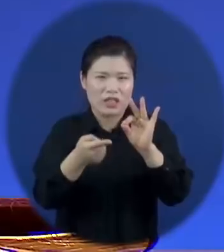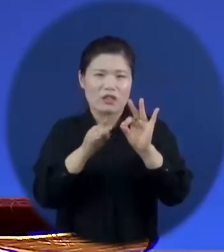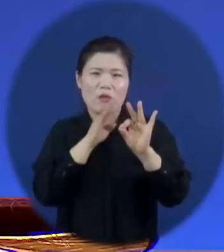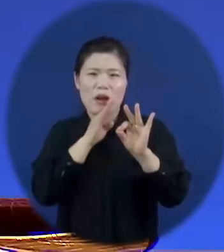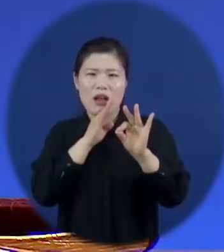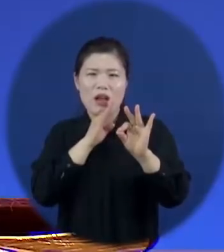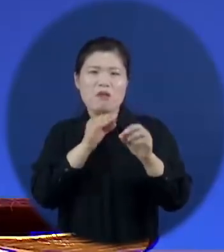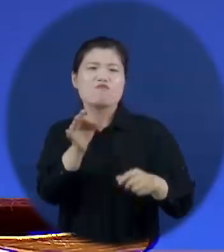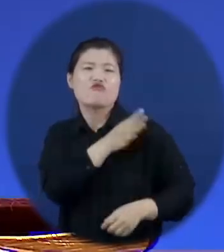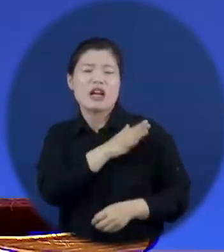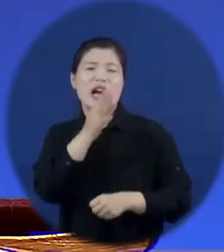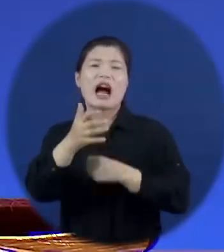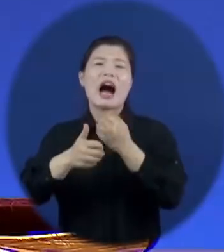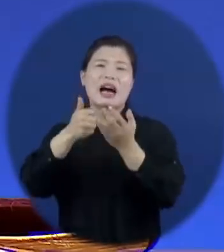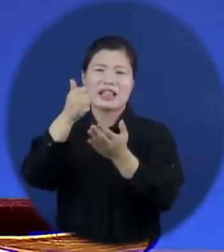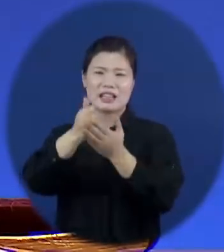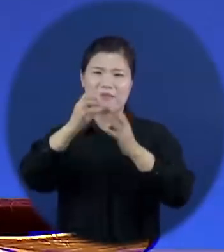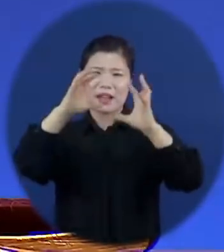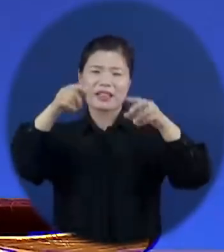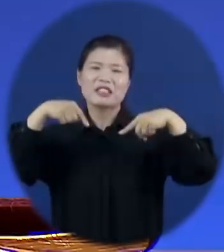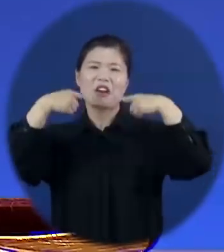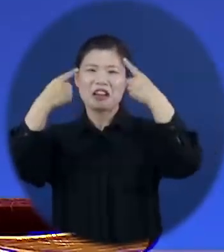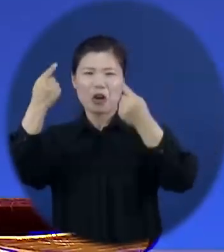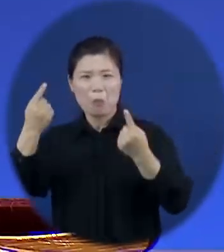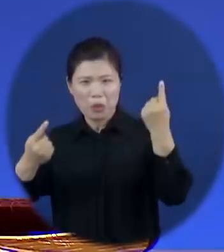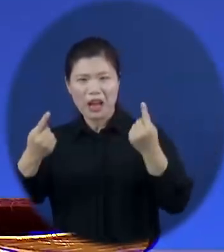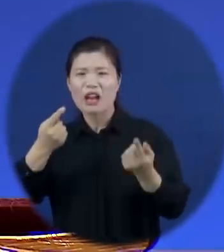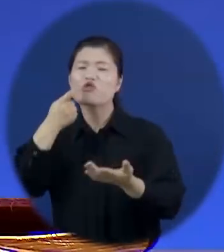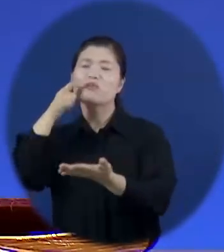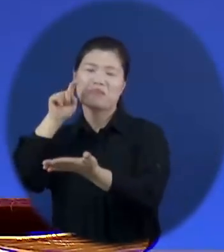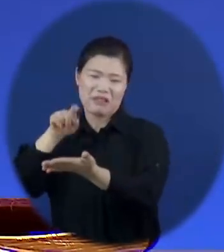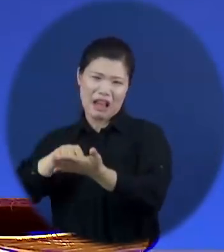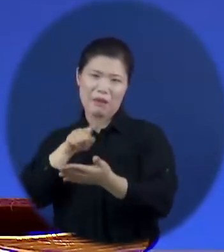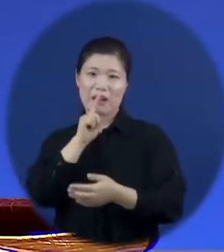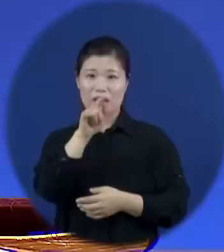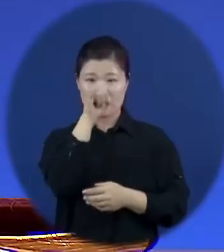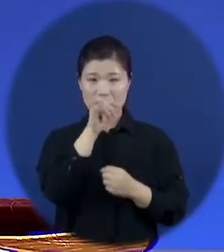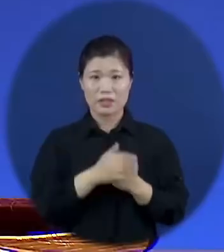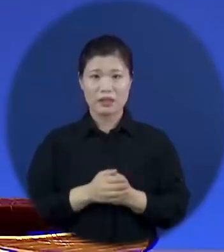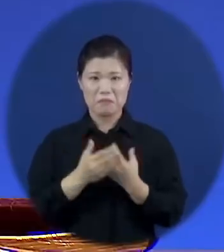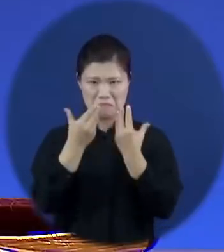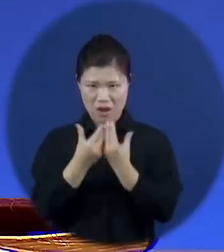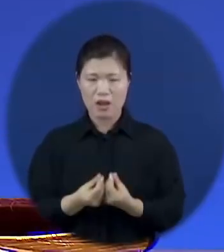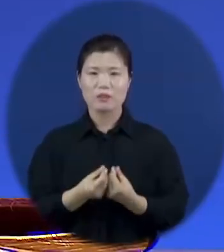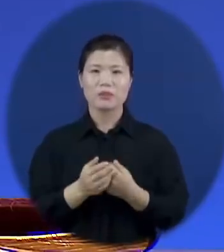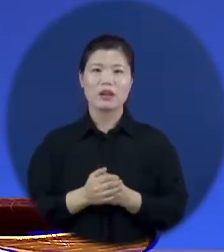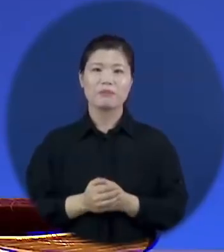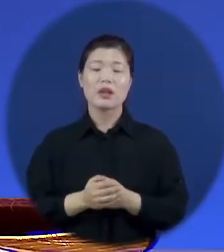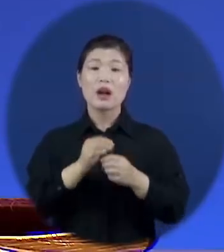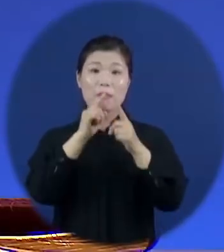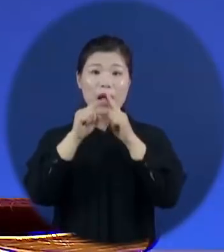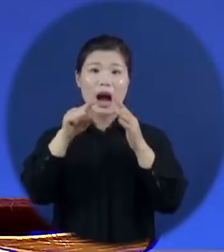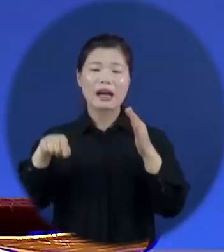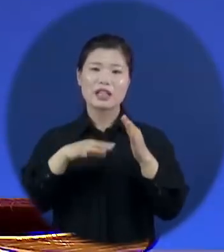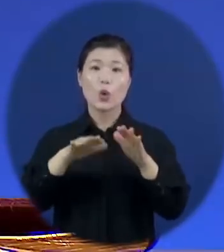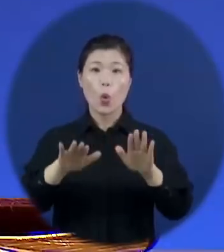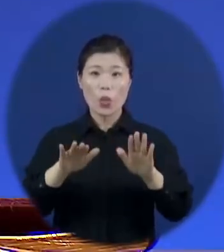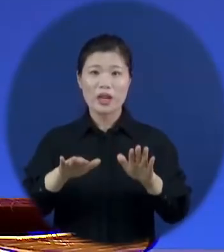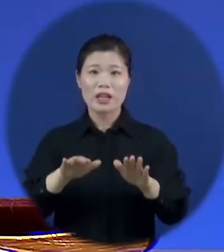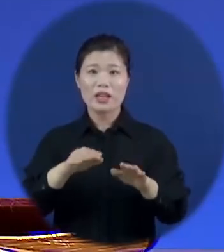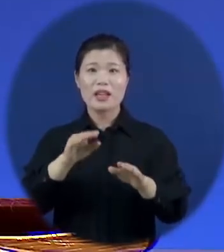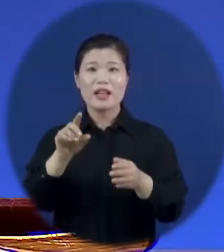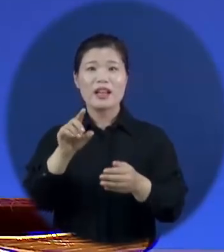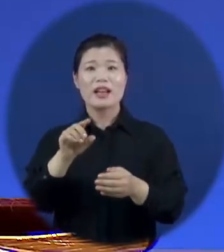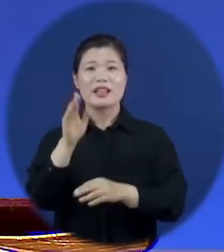하나님 나라에 들어가는 것보다 쉬우니라 라고 말씀하셨습니다. 그리고 그 말씀에서 오늘